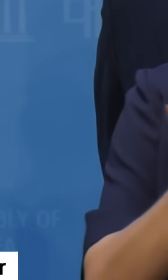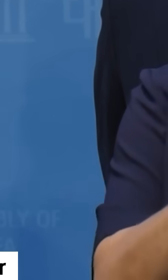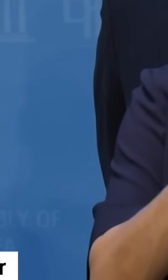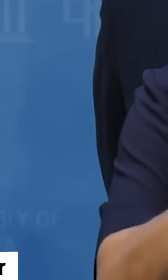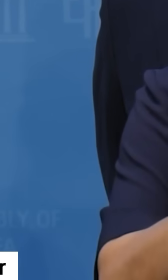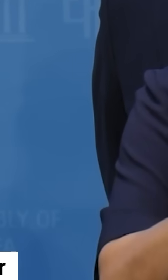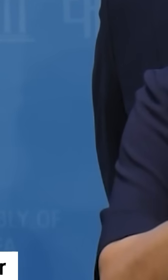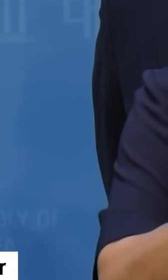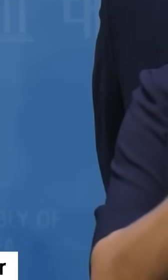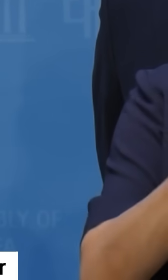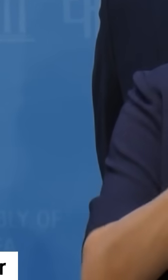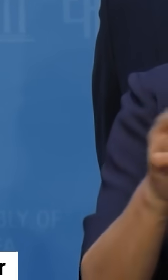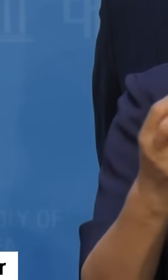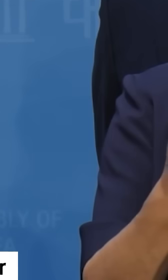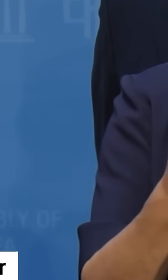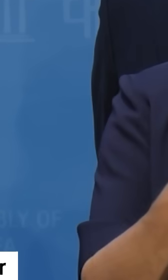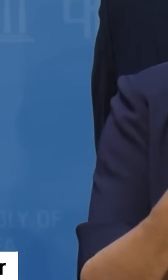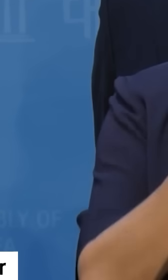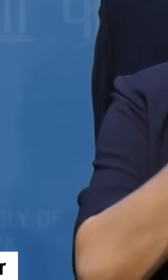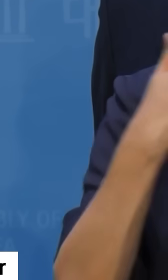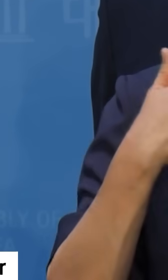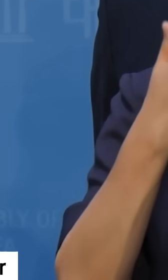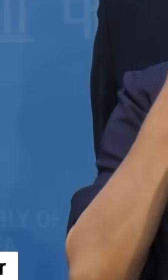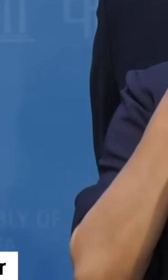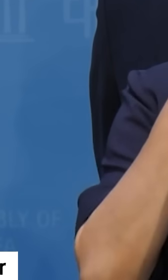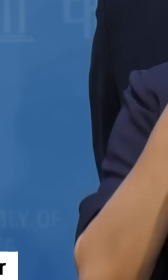대책이 충분하지 않으니